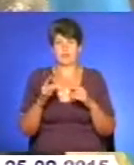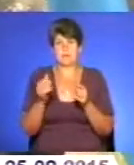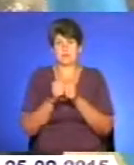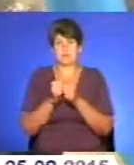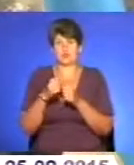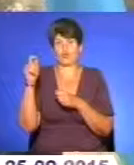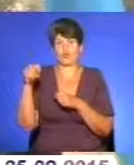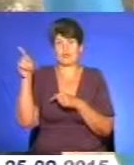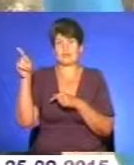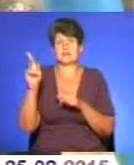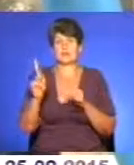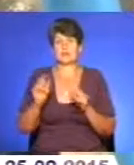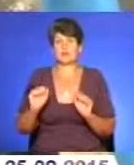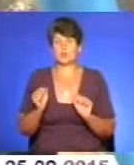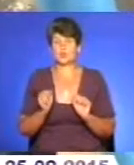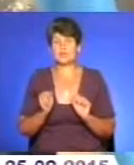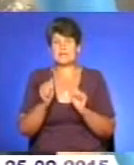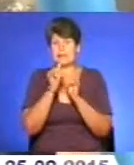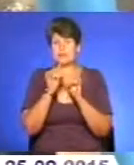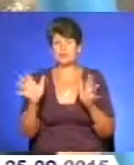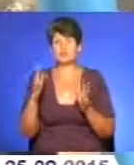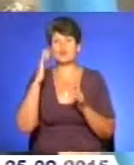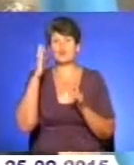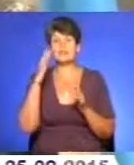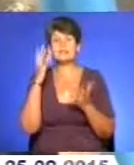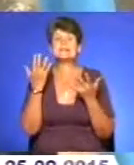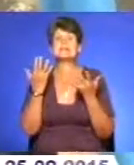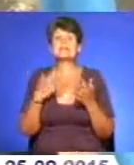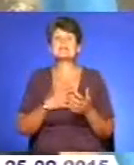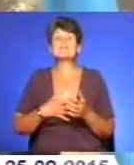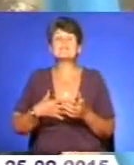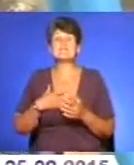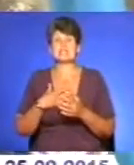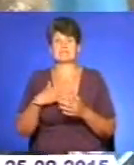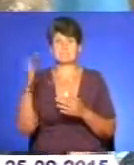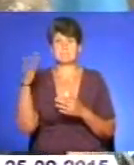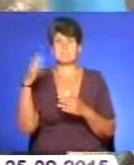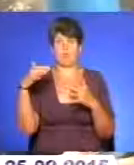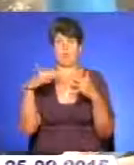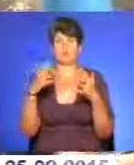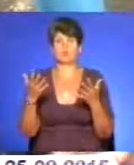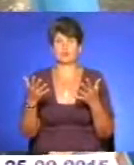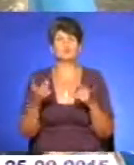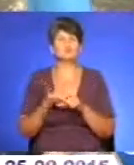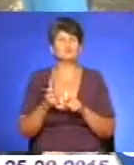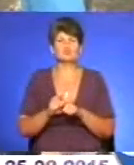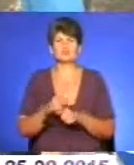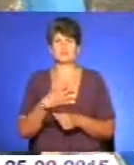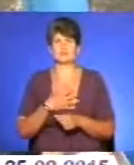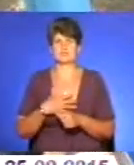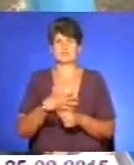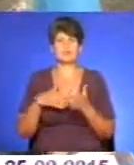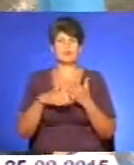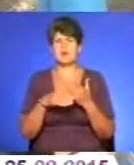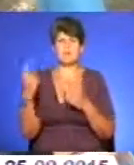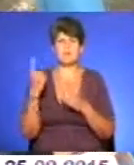війни, тільки мої друзі, так, не можуть собі навіть уявити, наскільки, певно, важливий прапор в бою. Дуже важливий. Допомагає, в